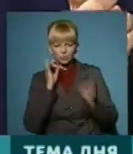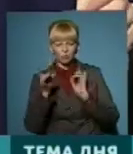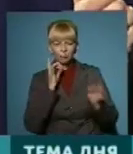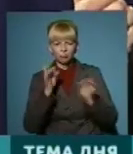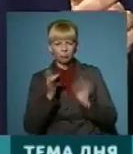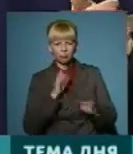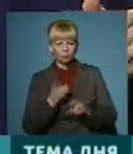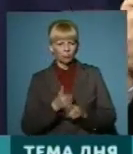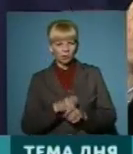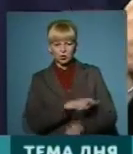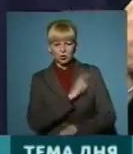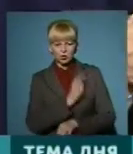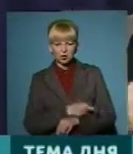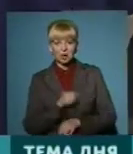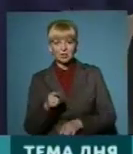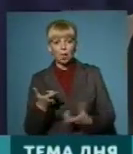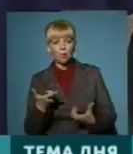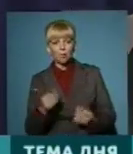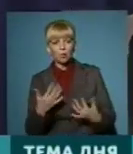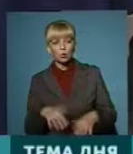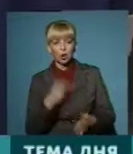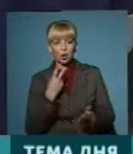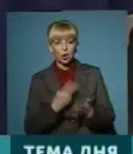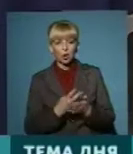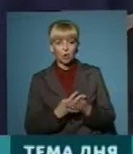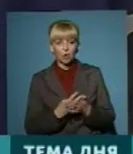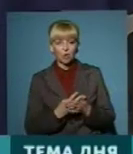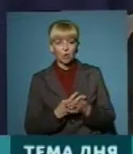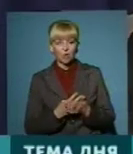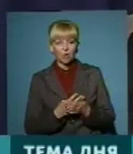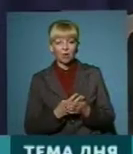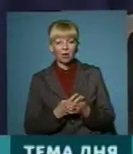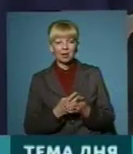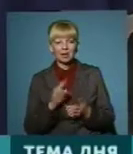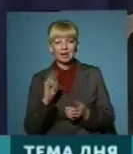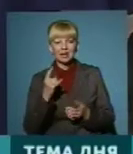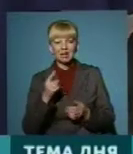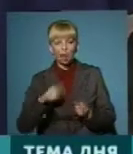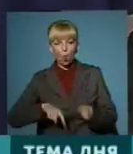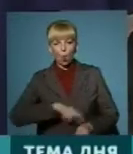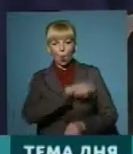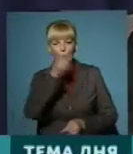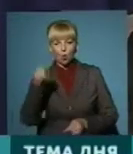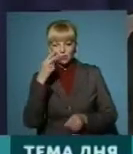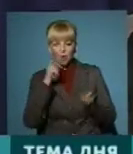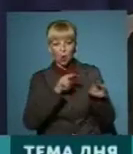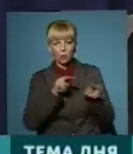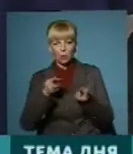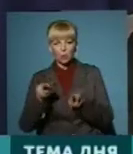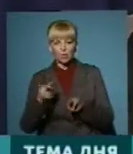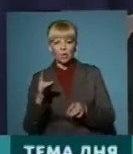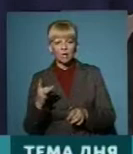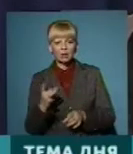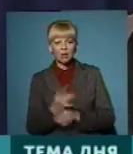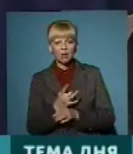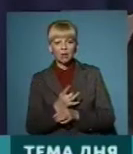фанило хорошо. Вот там, где уже показывают все время это колесо, детское это обозрение, где не было, оно ни разу не